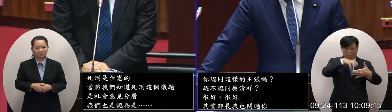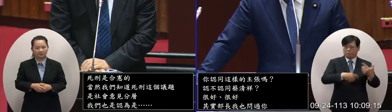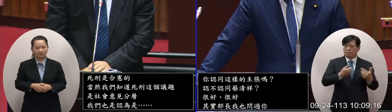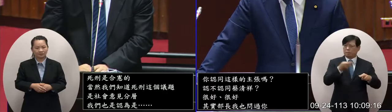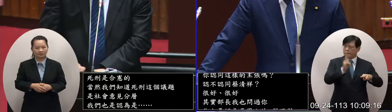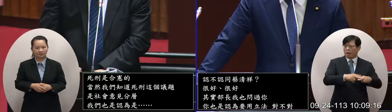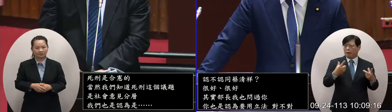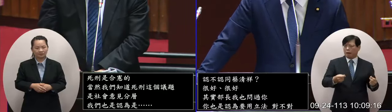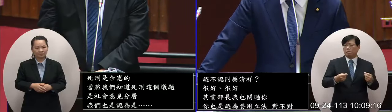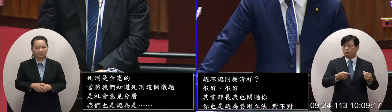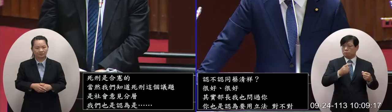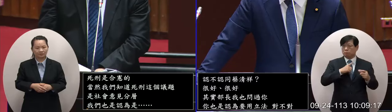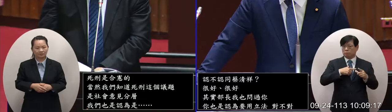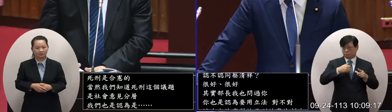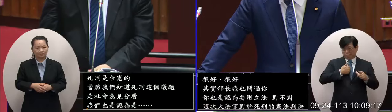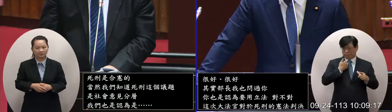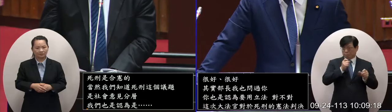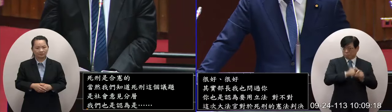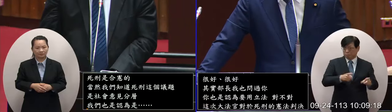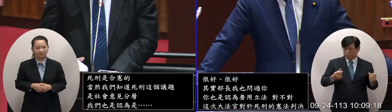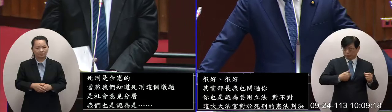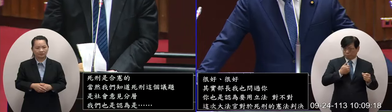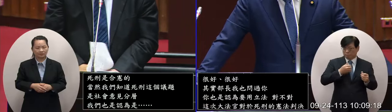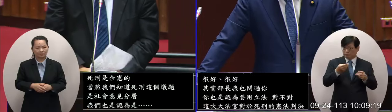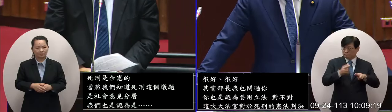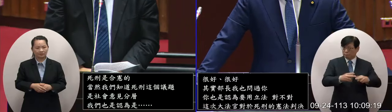死了。你觉得大法官已经实质废死了吗？